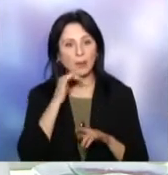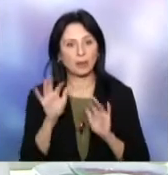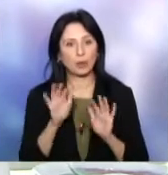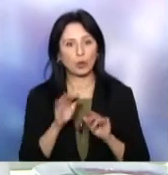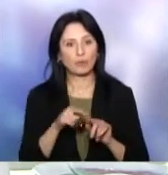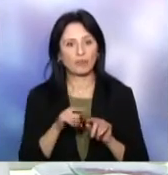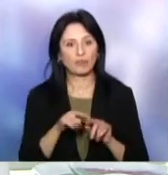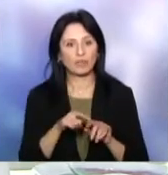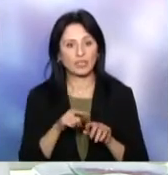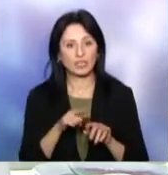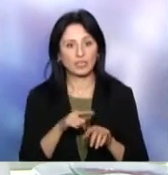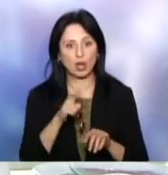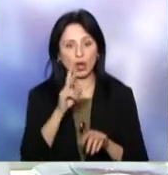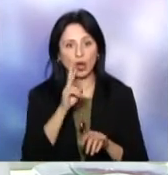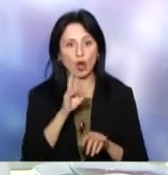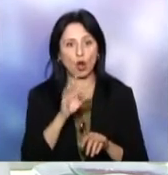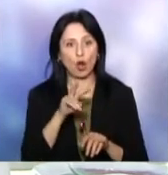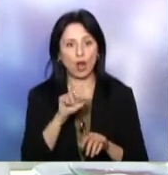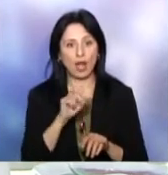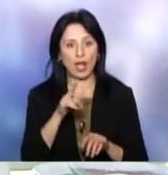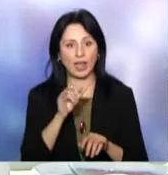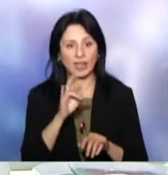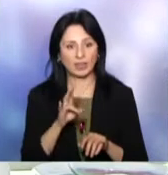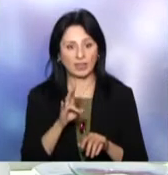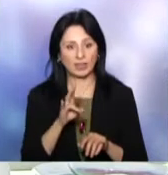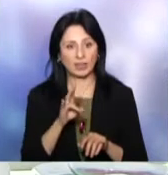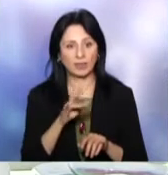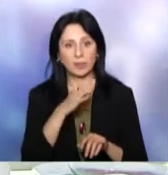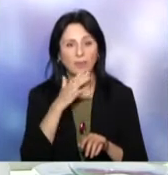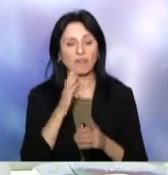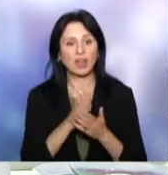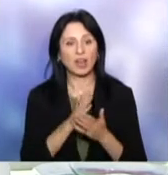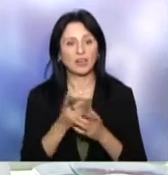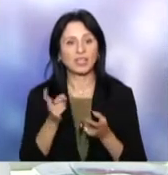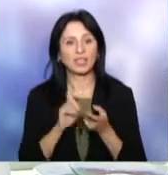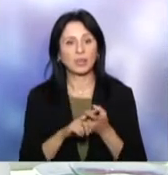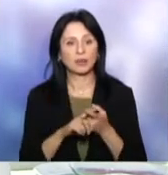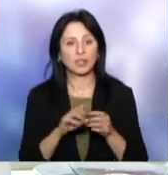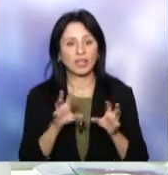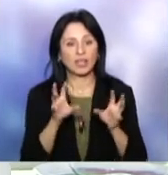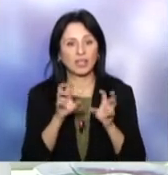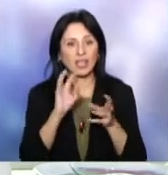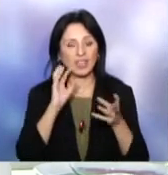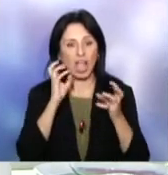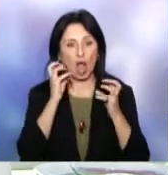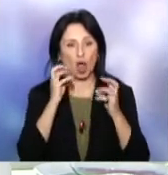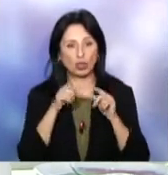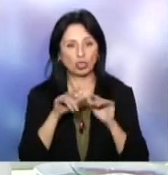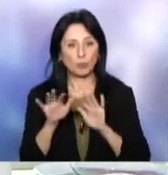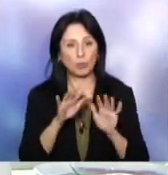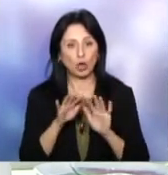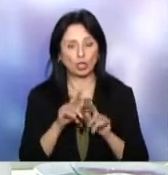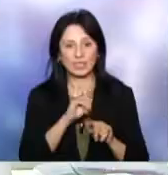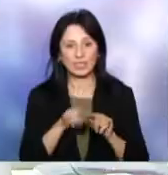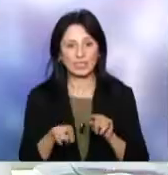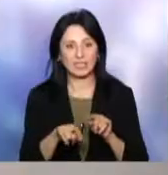იმიტომ რომ აი კოლაგენი ვახსენეთ, გუშინ ბევრი ვილაპარაკეთ ამ საკითხზე და ბევრად არის დამოკიდებული დანაოჭების პროცესის